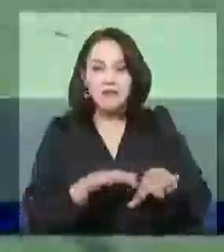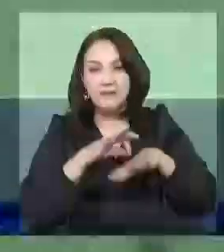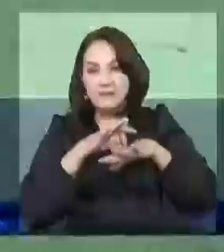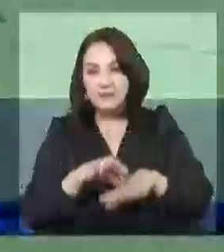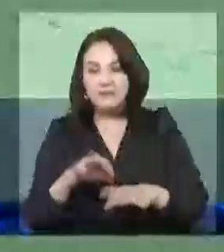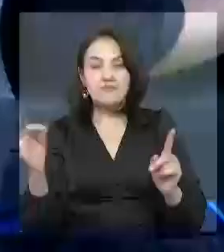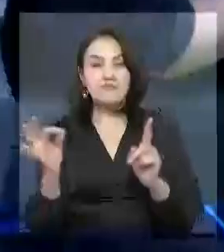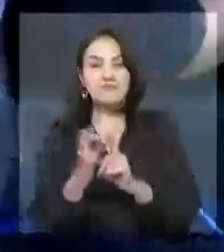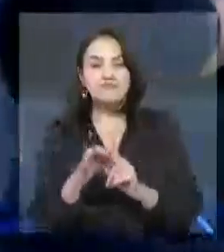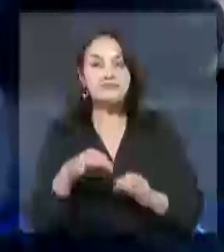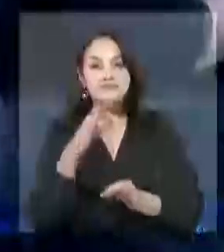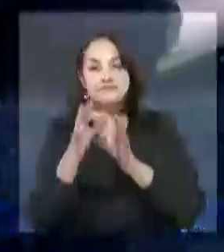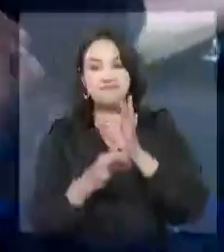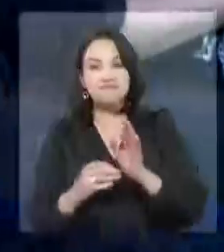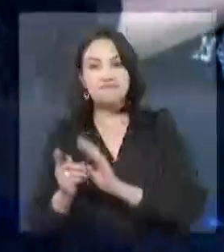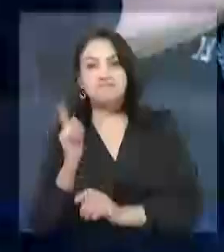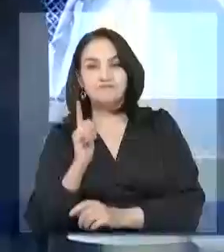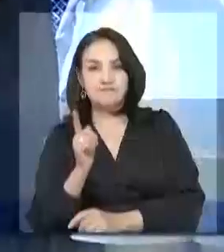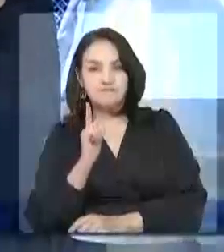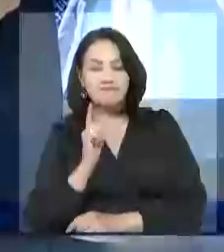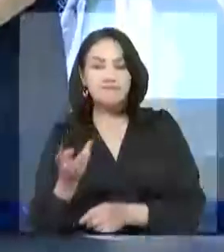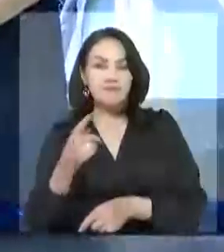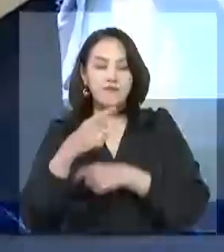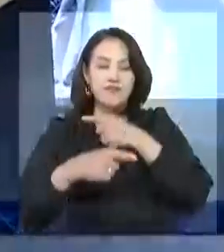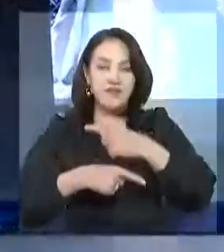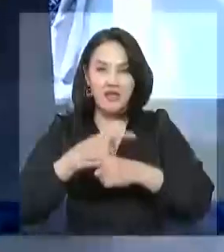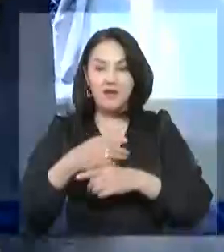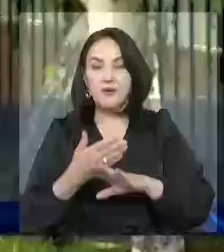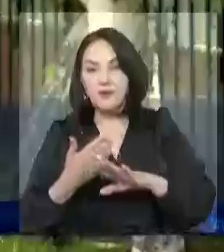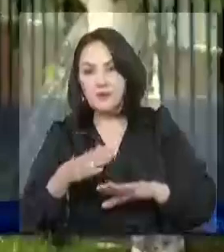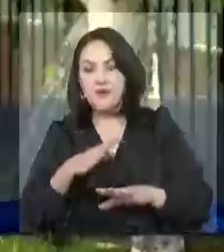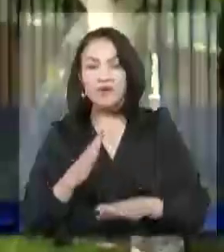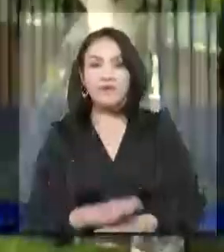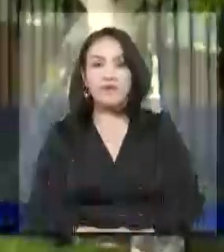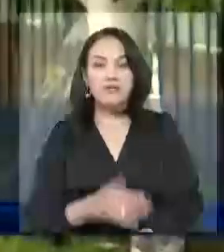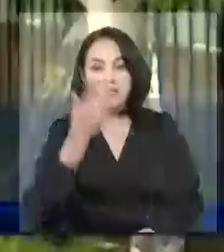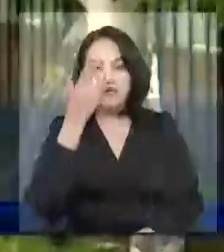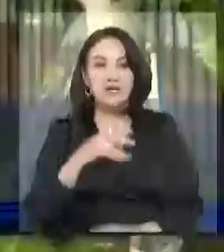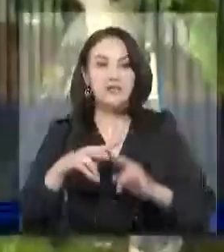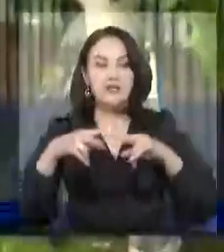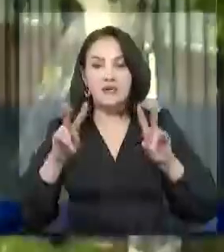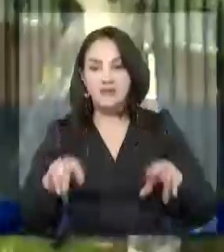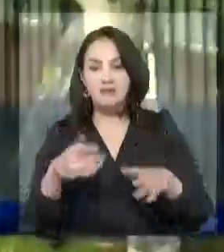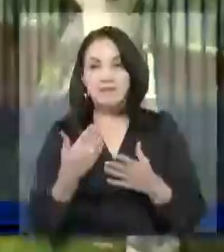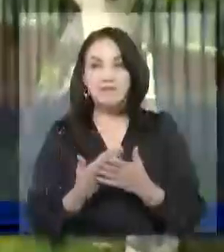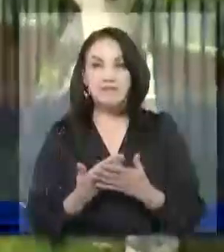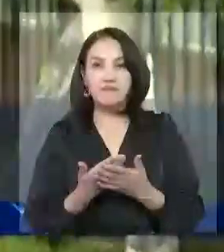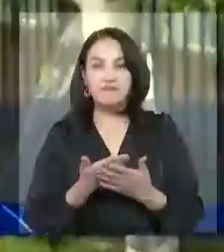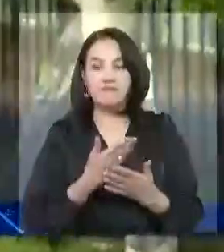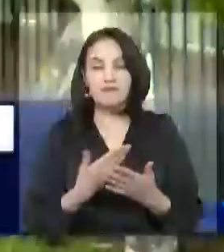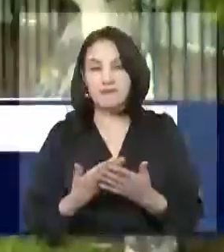ету мақсатында тәулік бойы кезекшілікке түсіп, келеңсіз оқиғалардың алдын алмақ. Осы жазғы лагерлерде осы